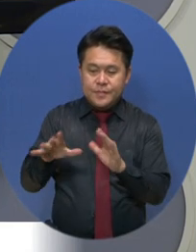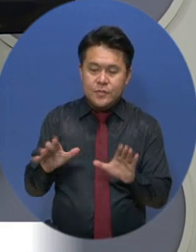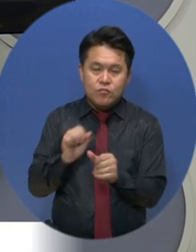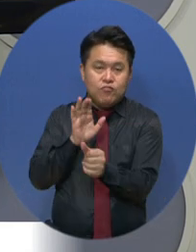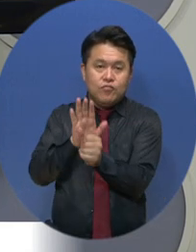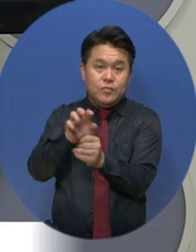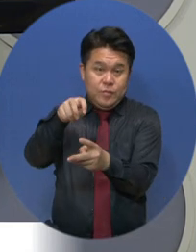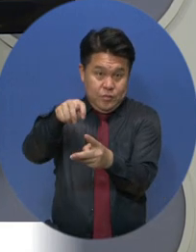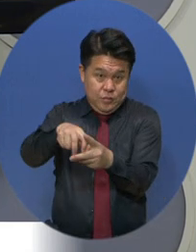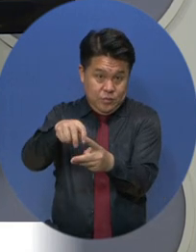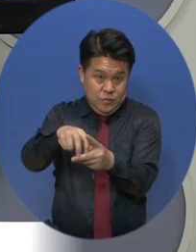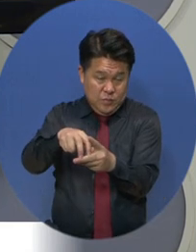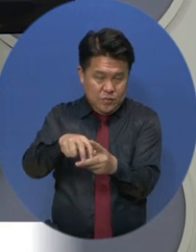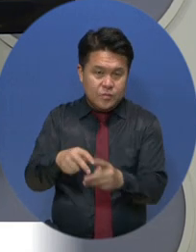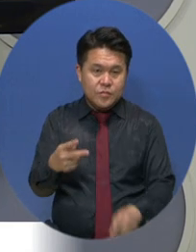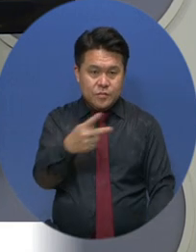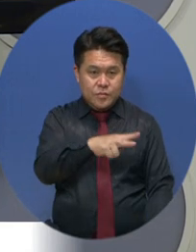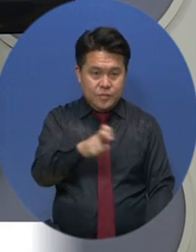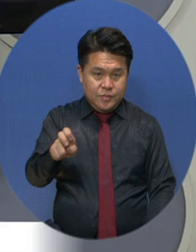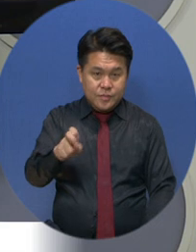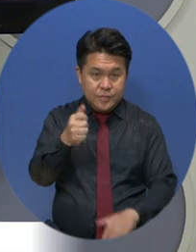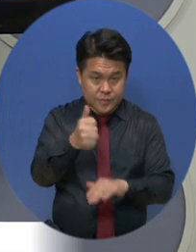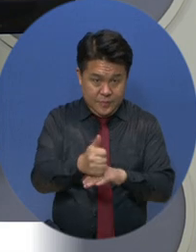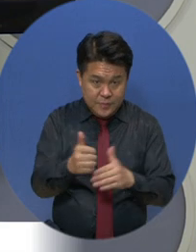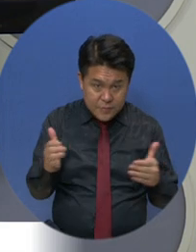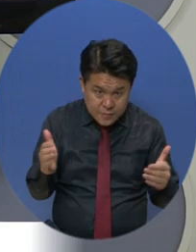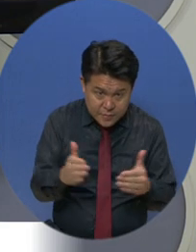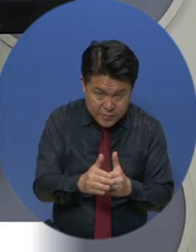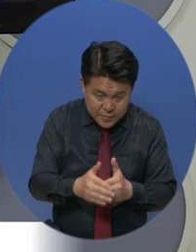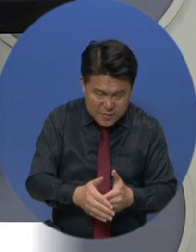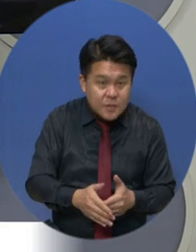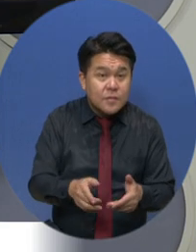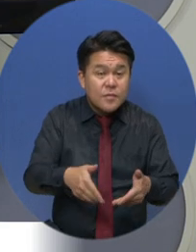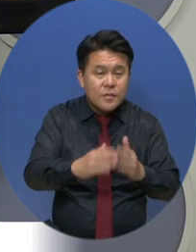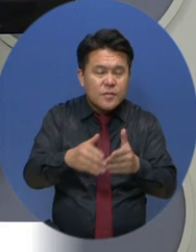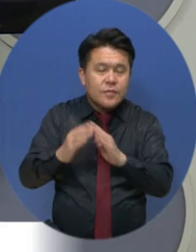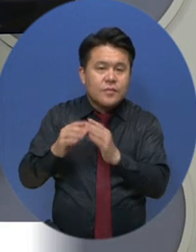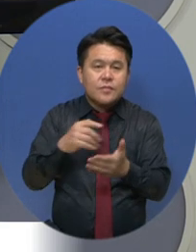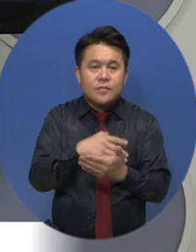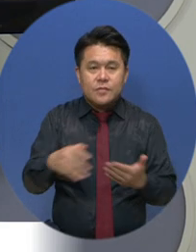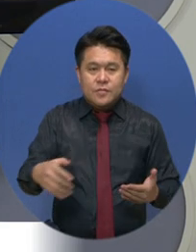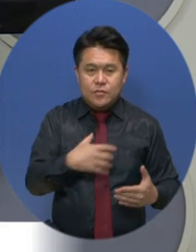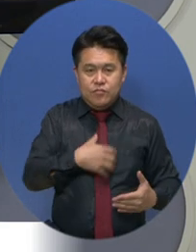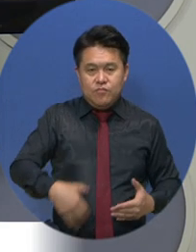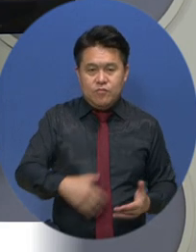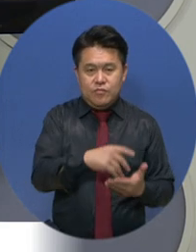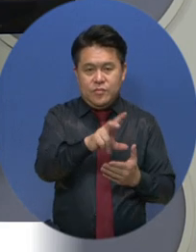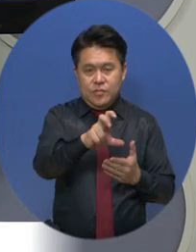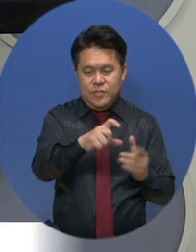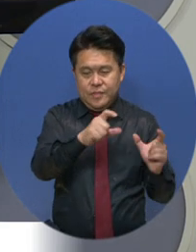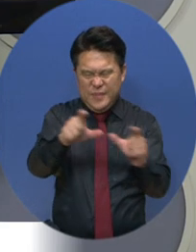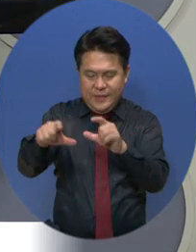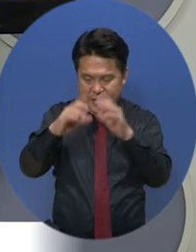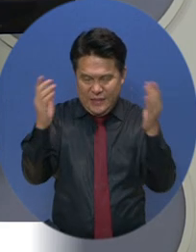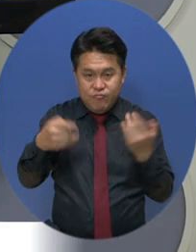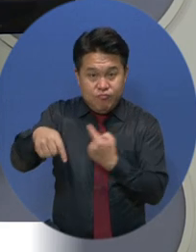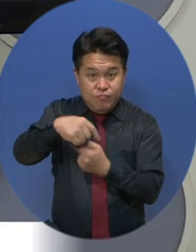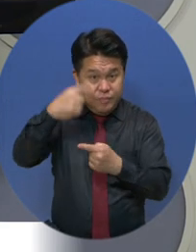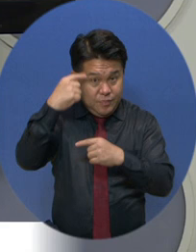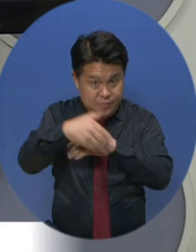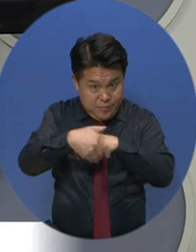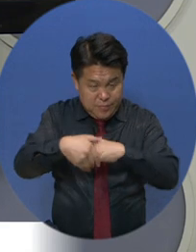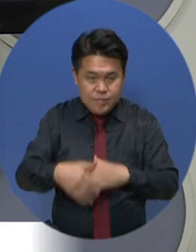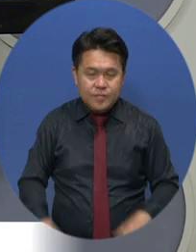올해 말까지 25개 전 자치구로 확대 운영한다고 지나 16일 밝혔습니다 위기가정 통합지원